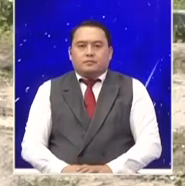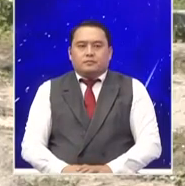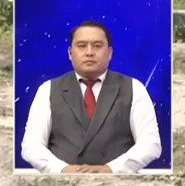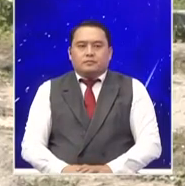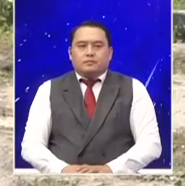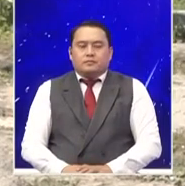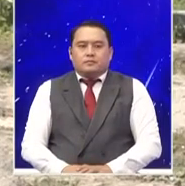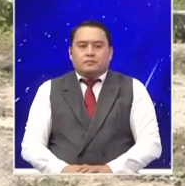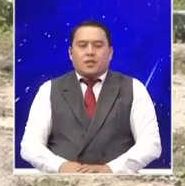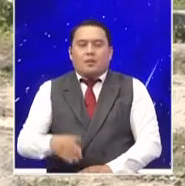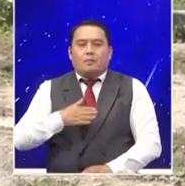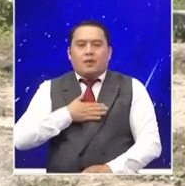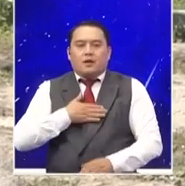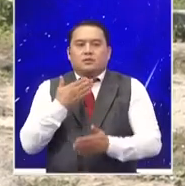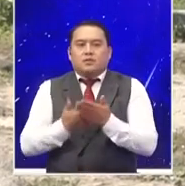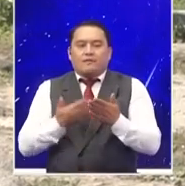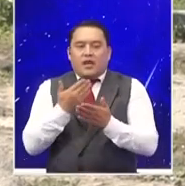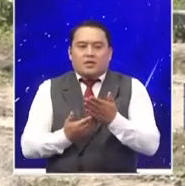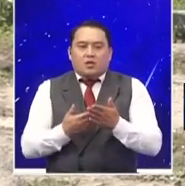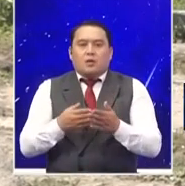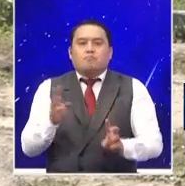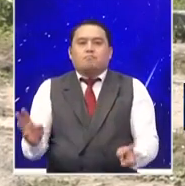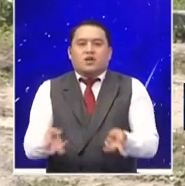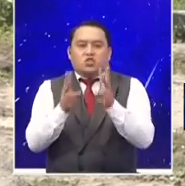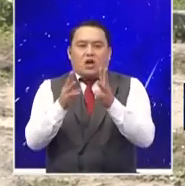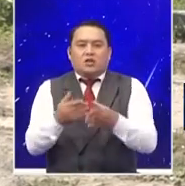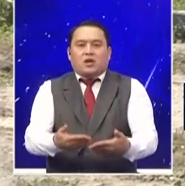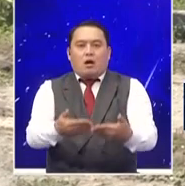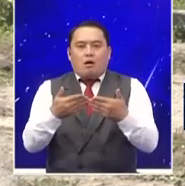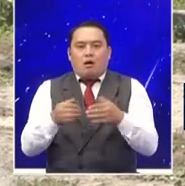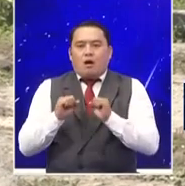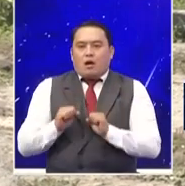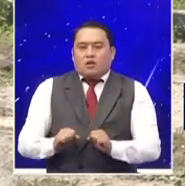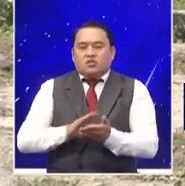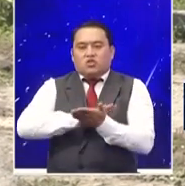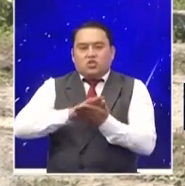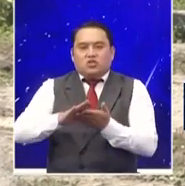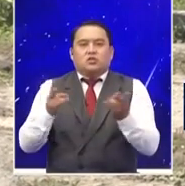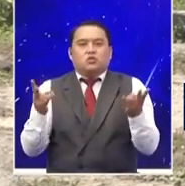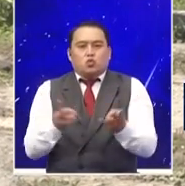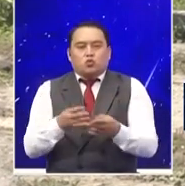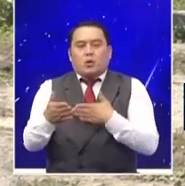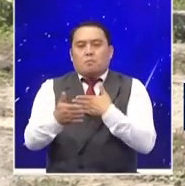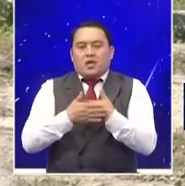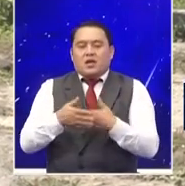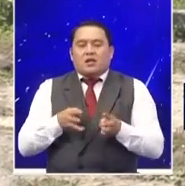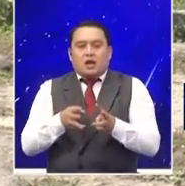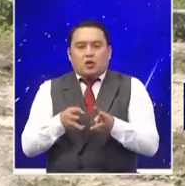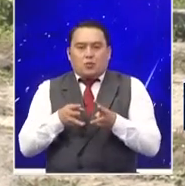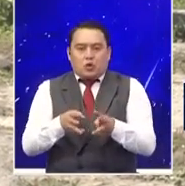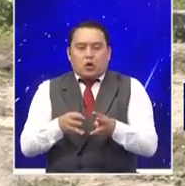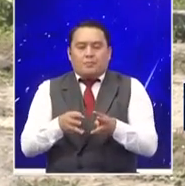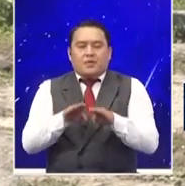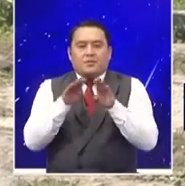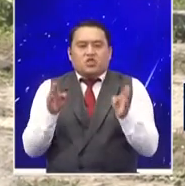Мы жителям советуем соблюдать правила пожарной безопасности, вовремя очищать дымоходы перед отоплением